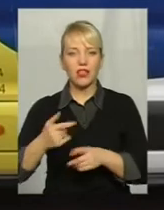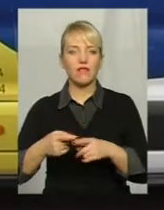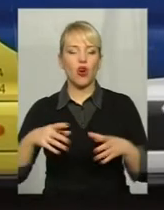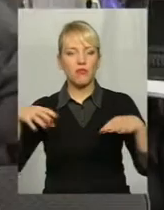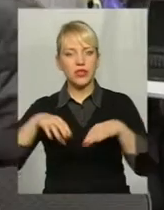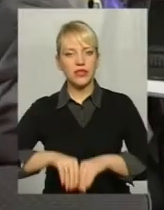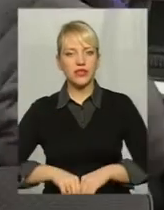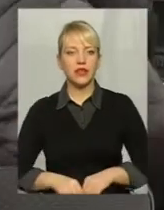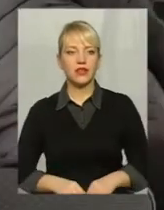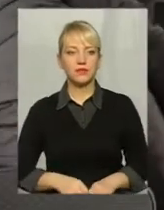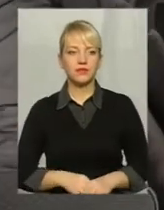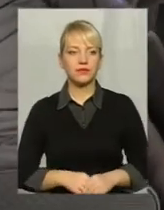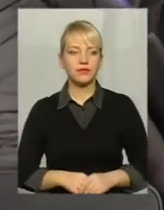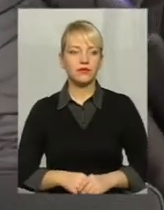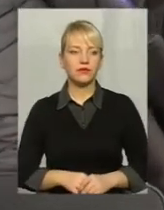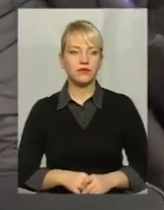об'єдненні